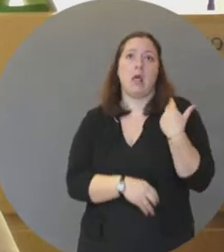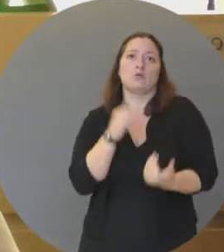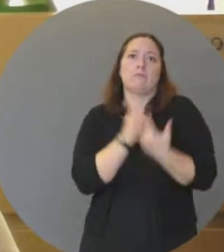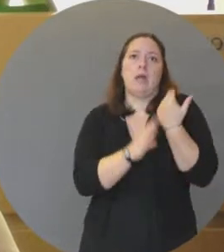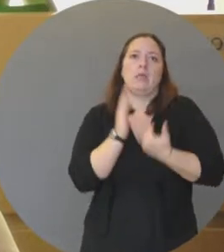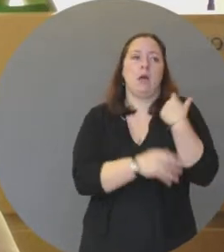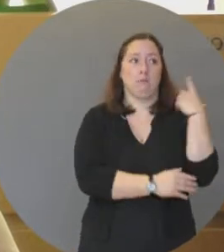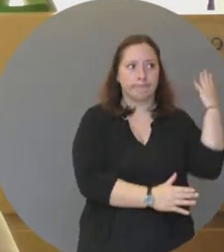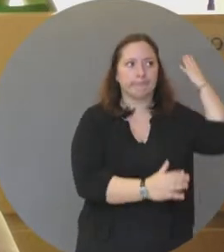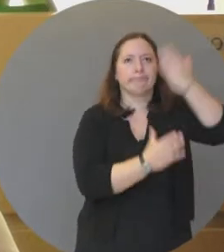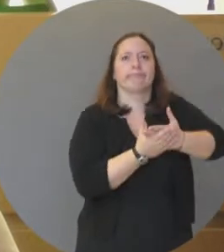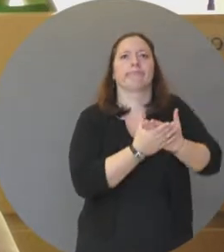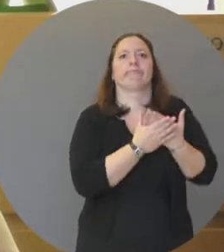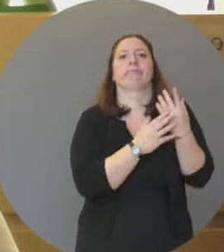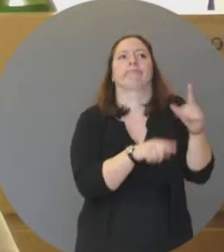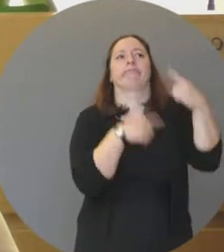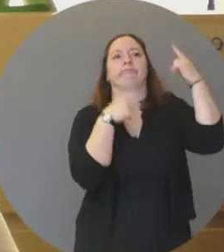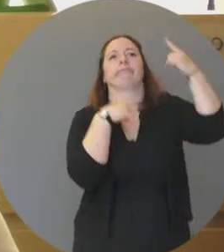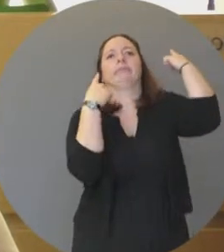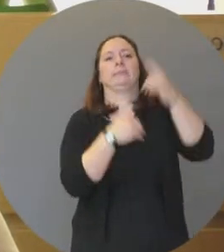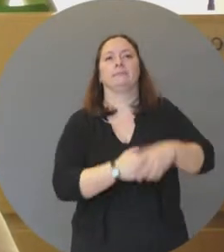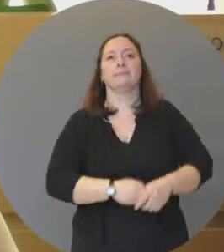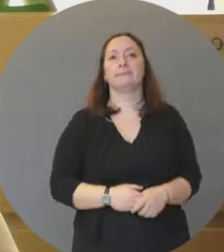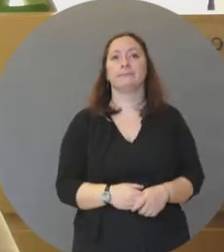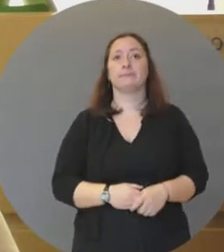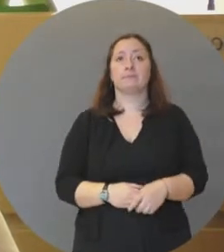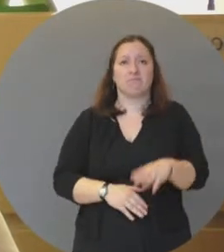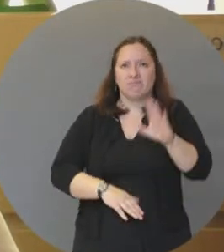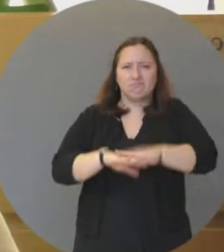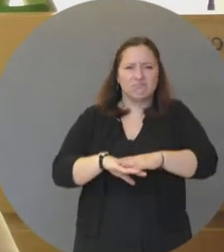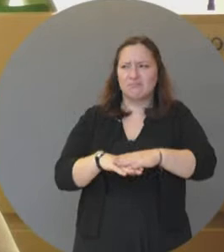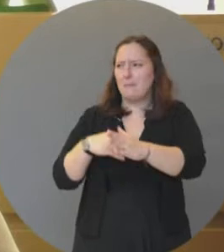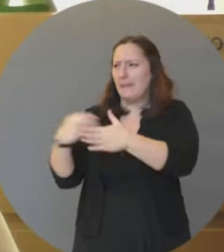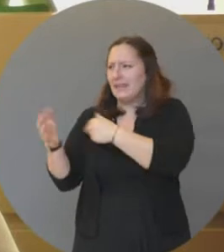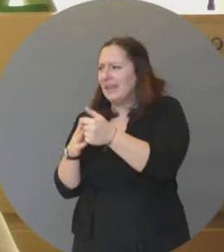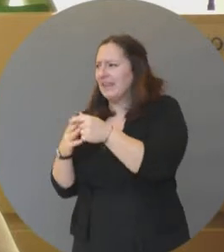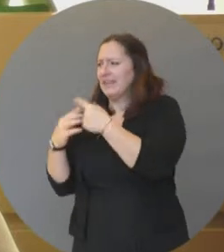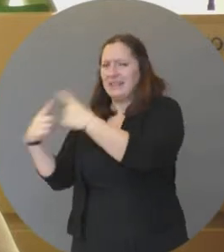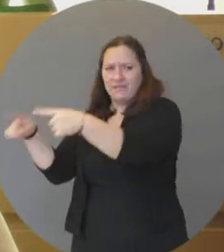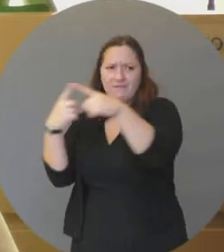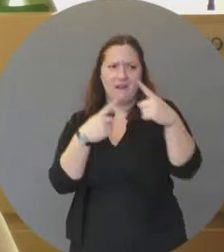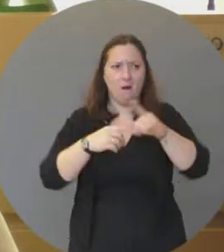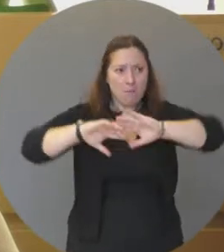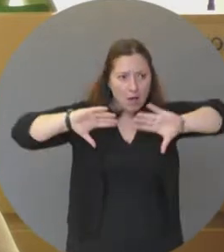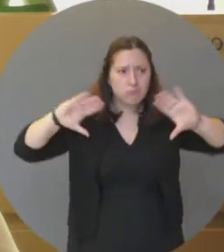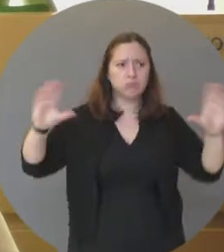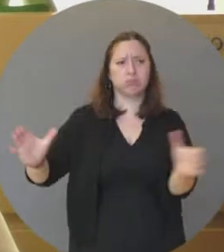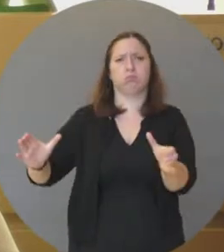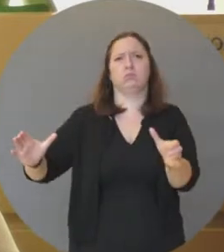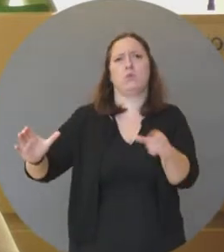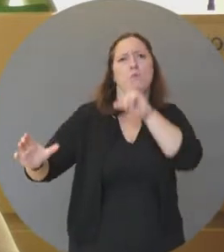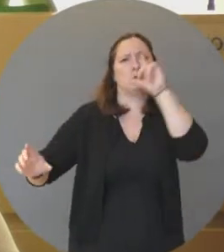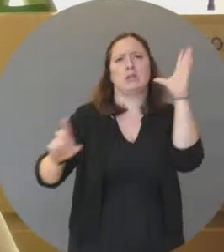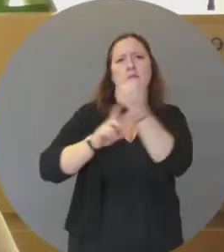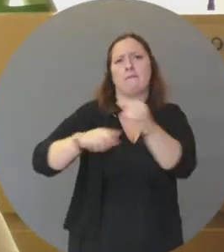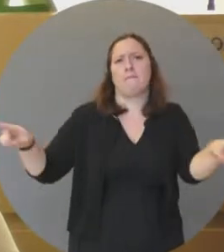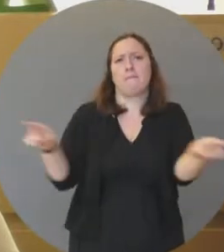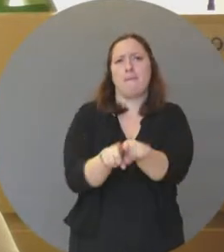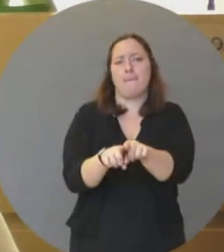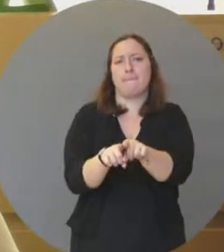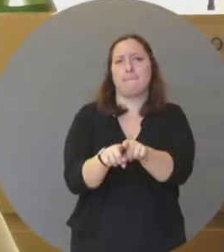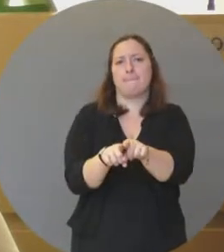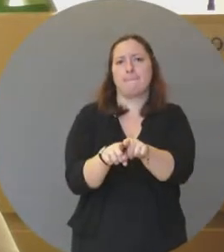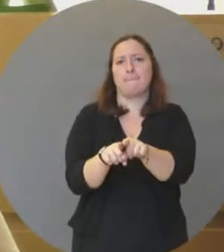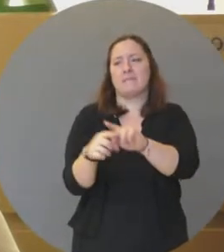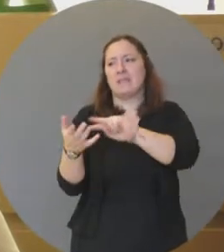pourtant les services et les différentes professions fonctionnent ensemble et travailleurs sociaux ont besoin des personnels administratives et techniques et vice